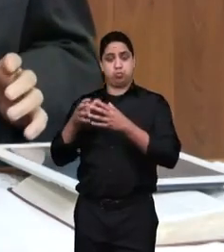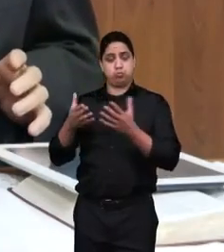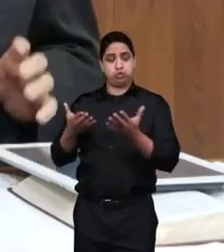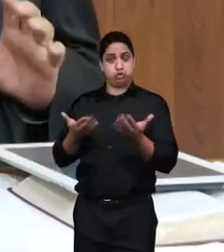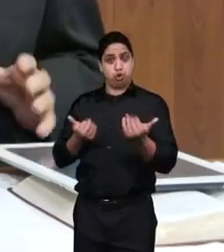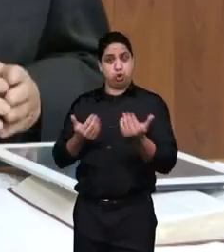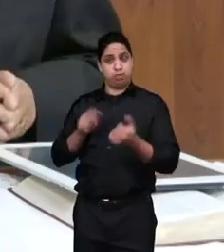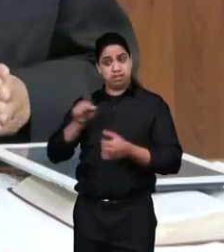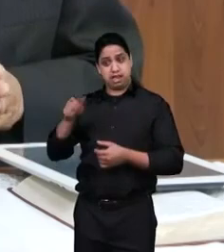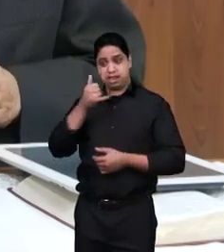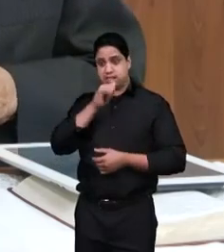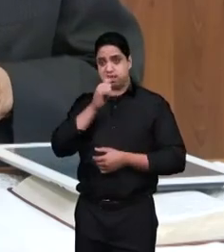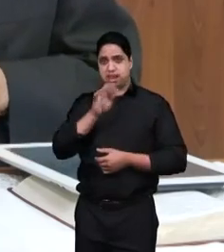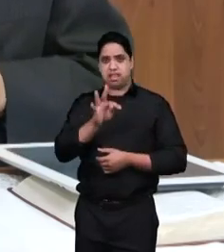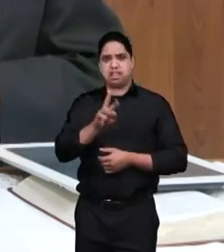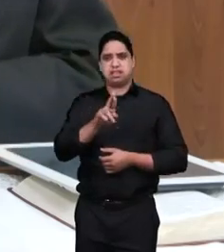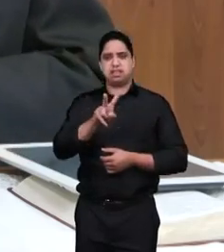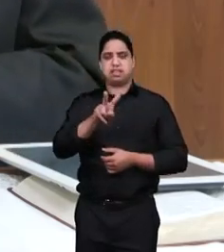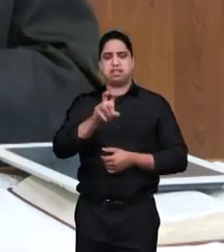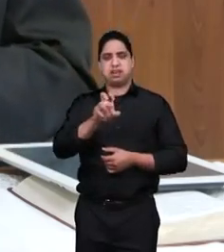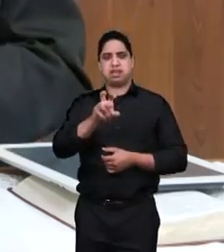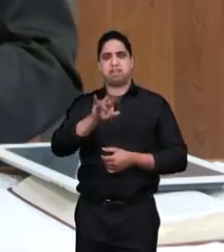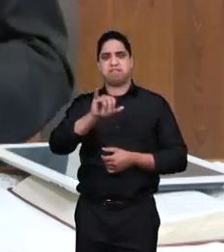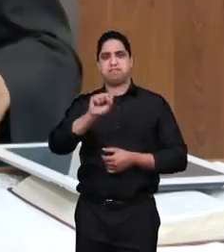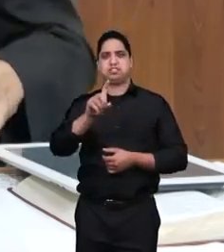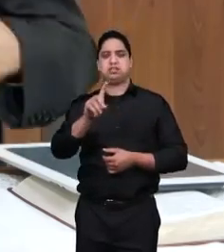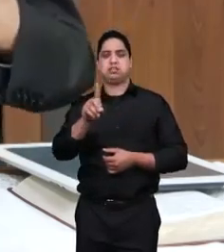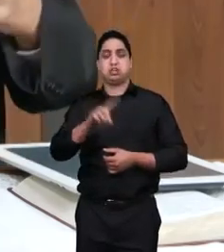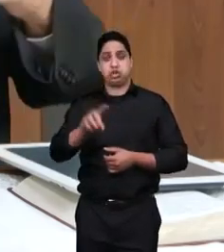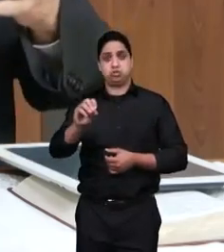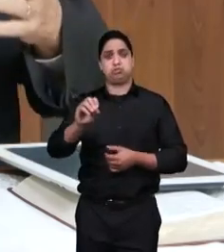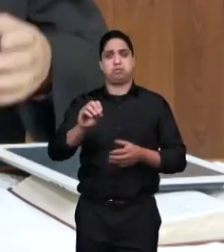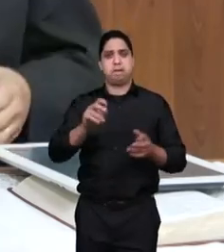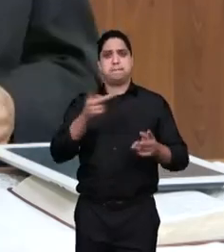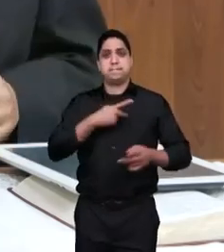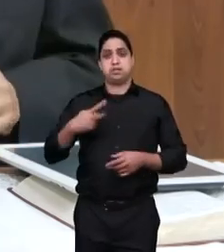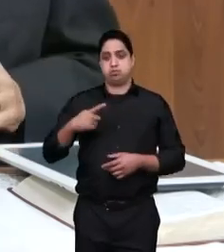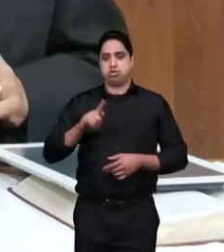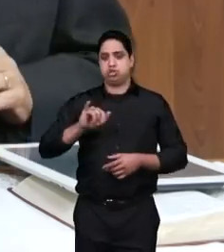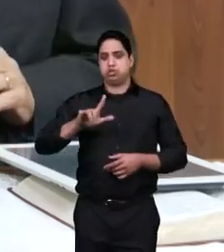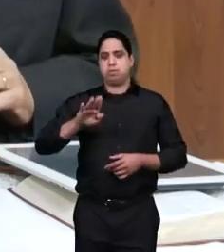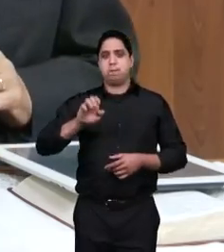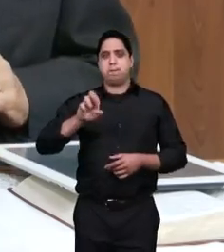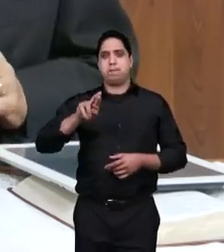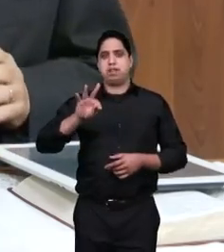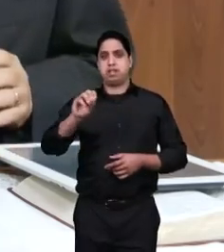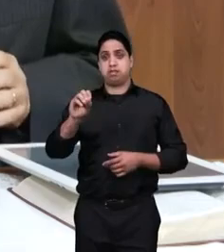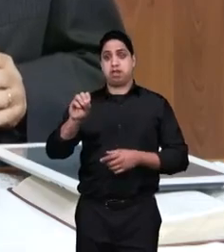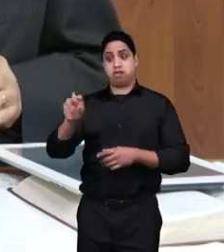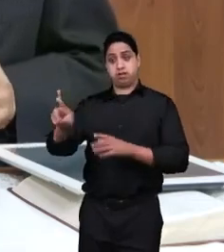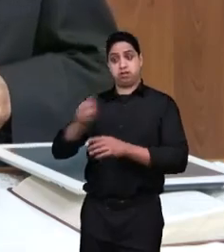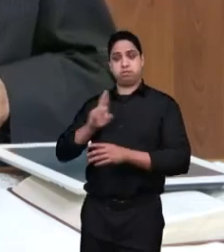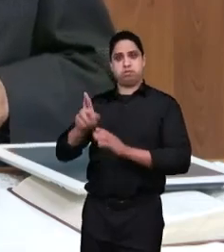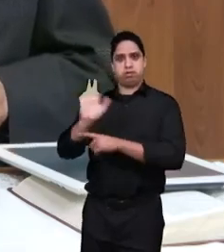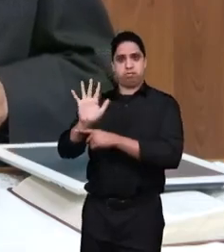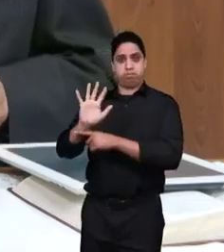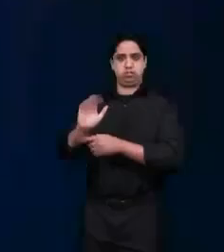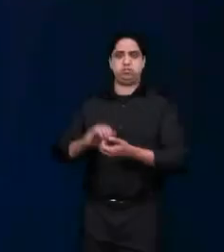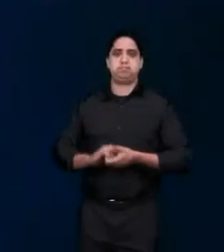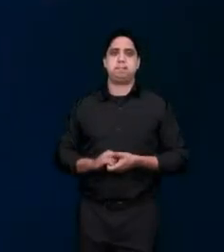the youth in Treviso in Italy, Pastor Gilberto Pereira. He will give this